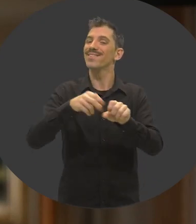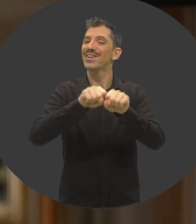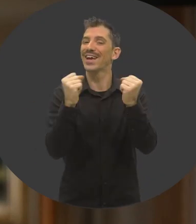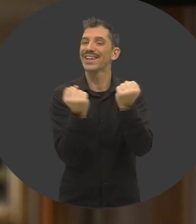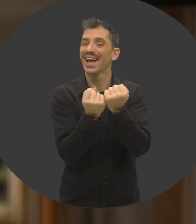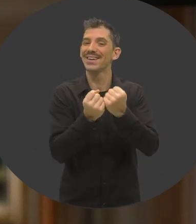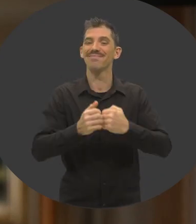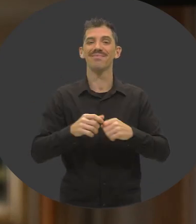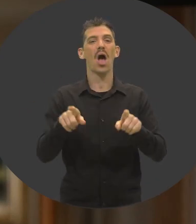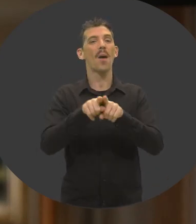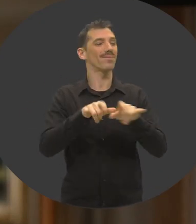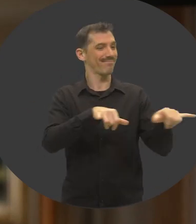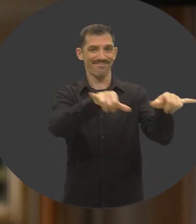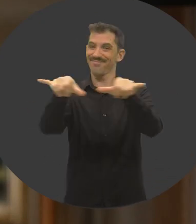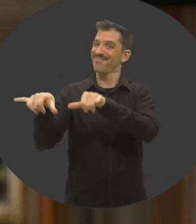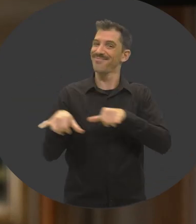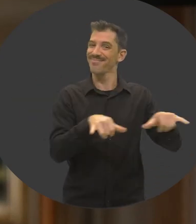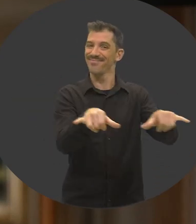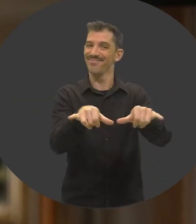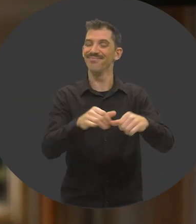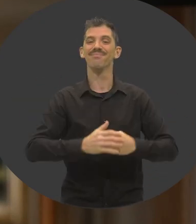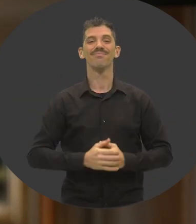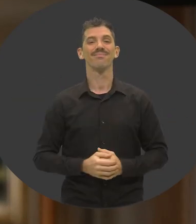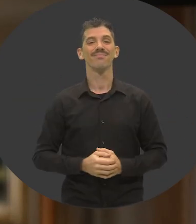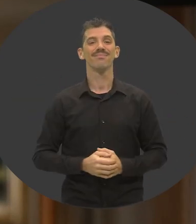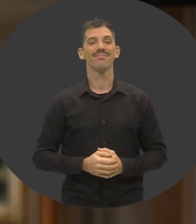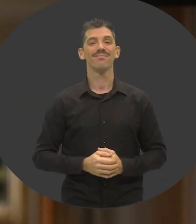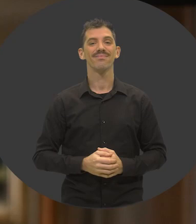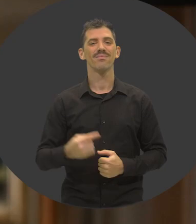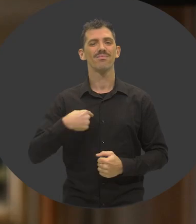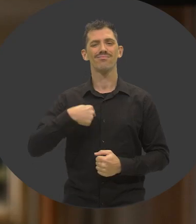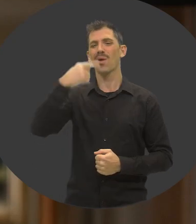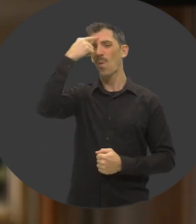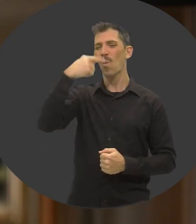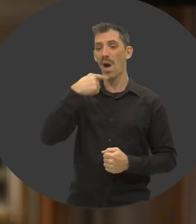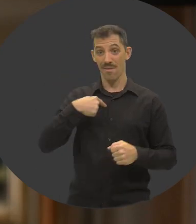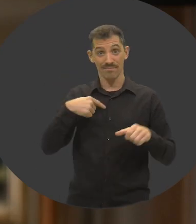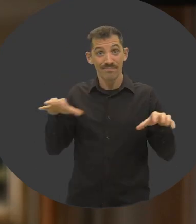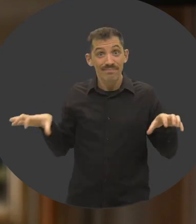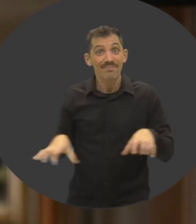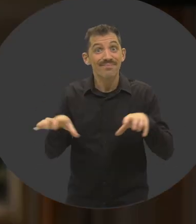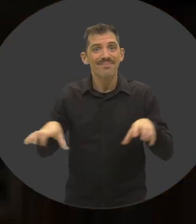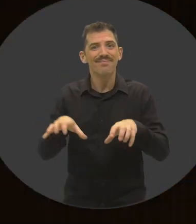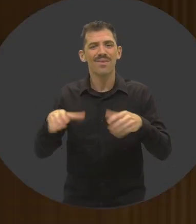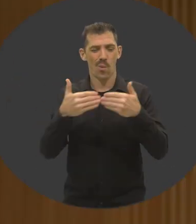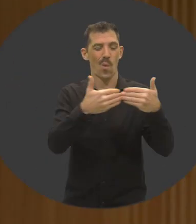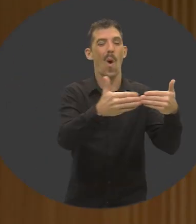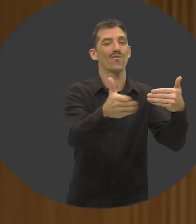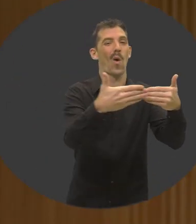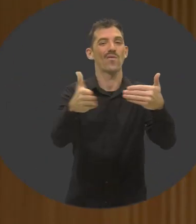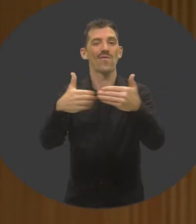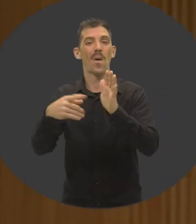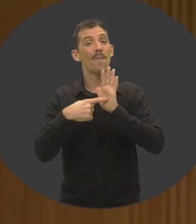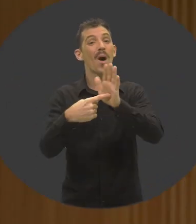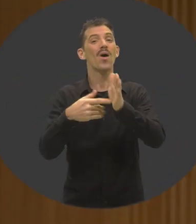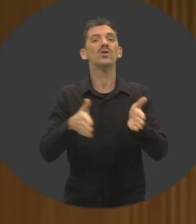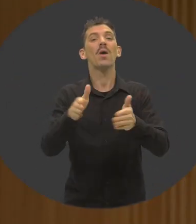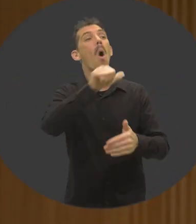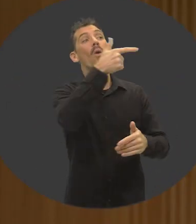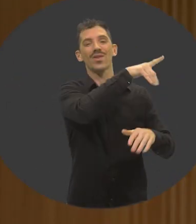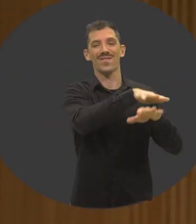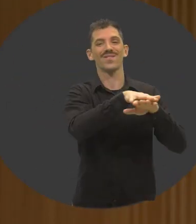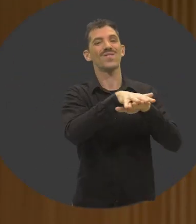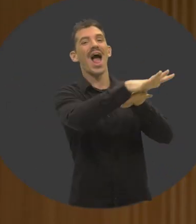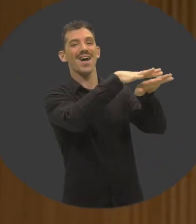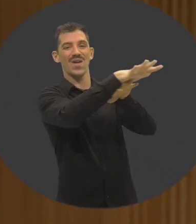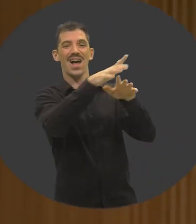des collègues, des responsabilités et se sentir important dans la société comme tout le monde. J'ose croire que notre participation va